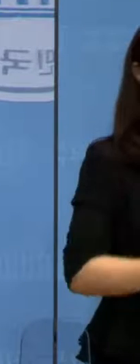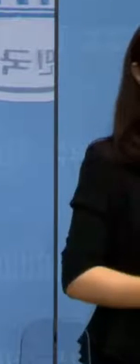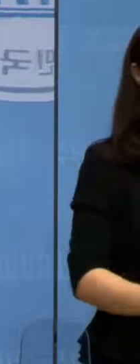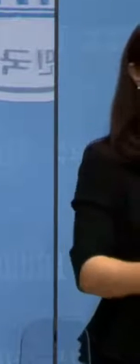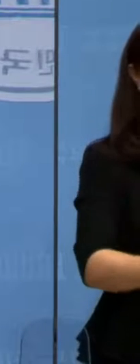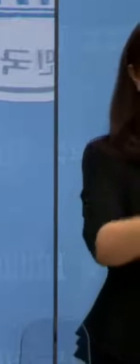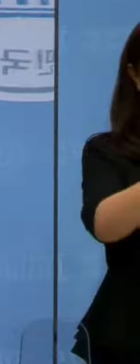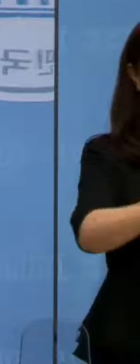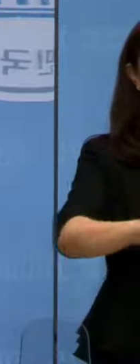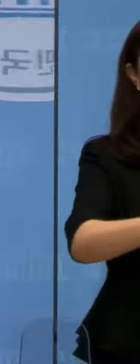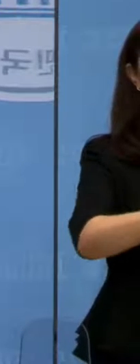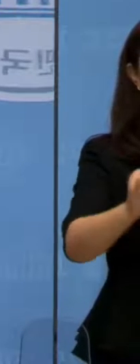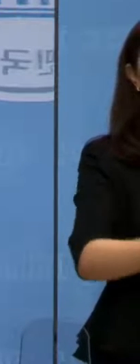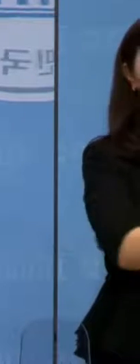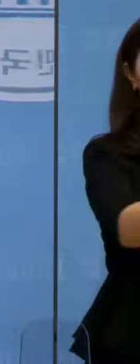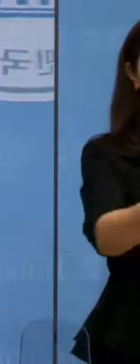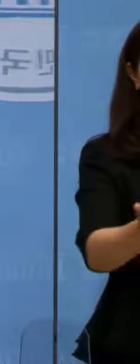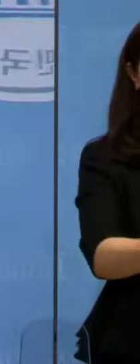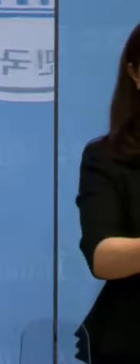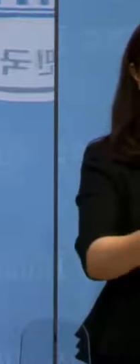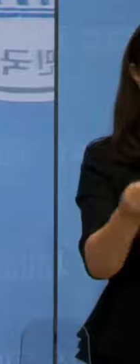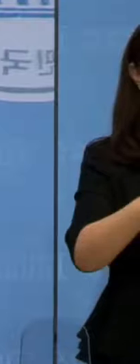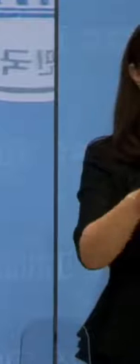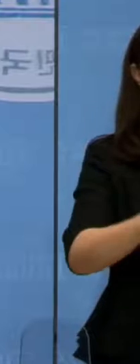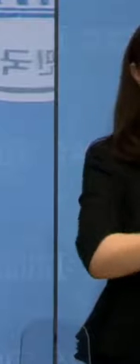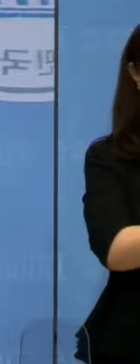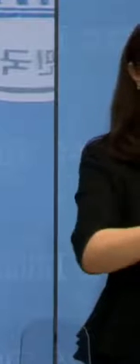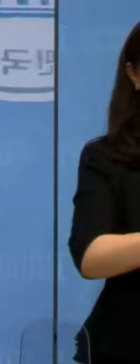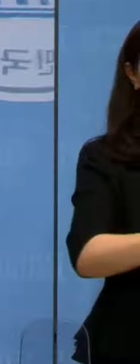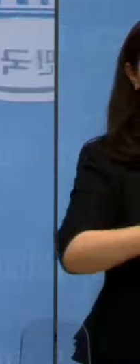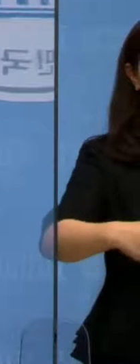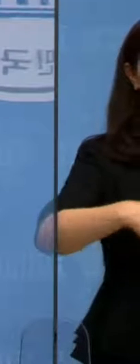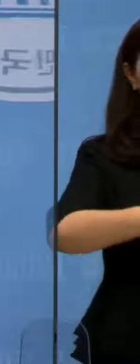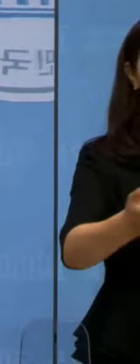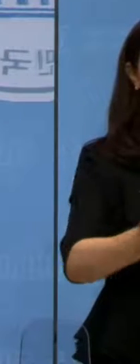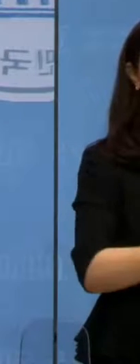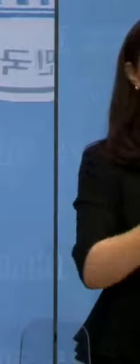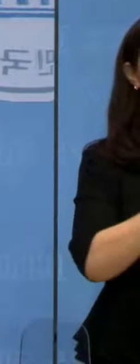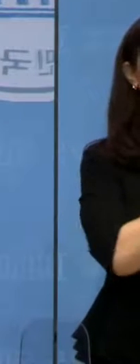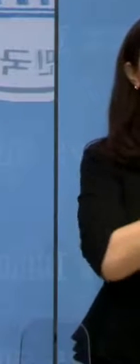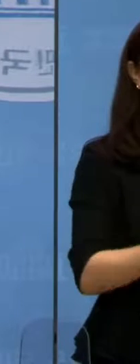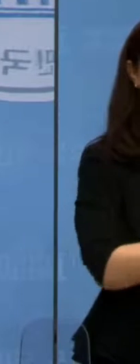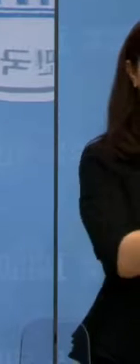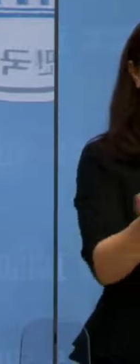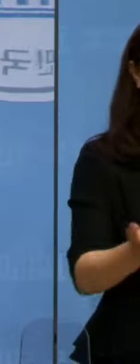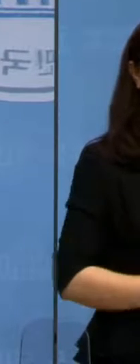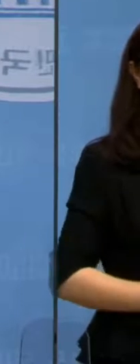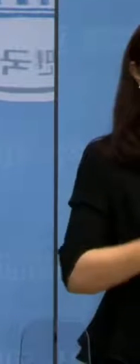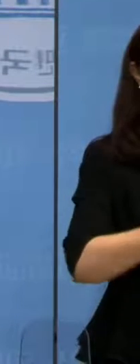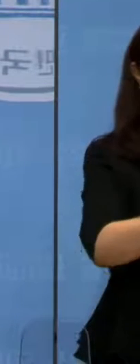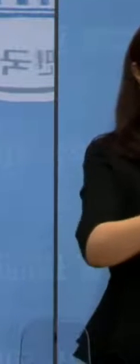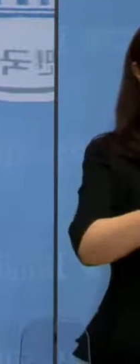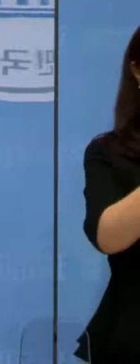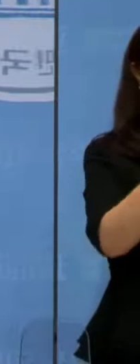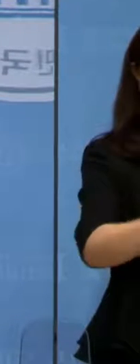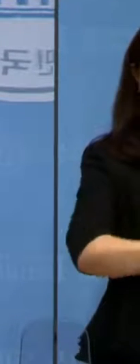존경하는 국민 여러분, 그리고 사랑하는 우리 당원 동지 여러분, 내년